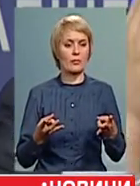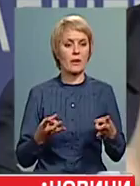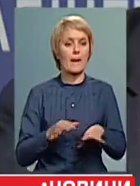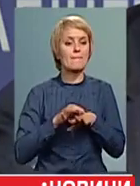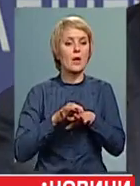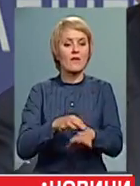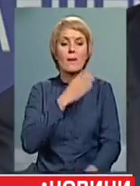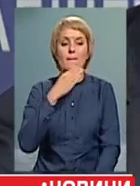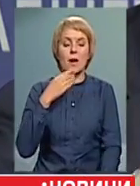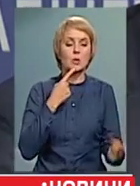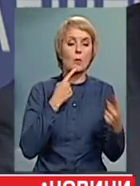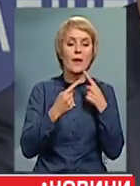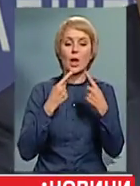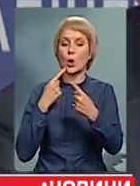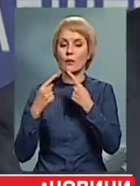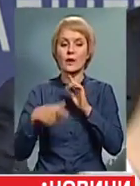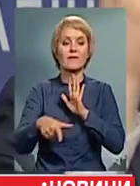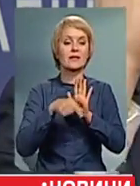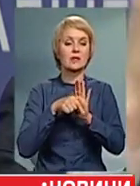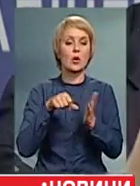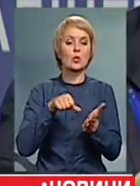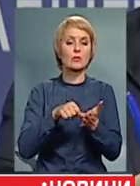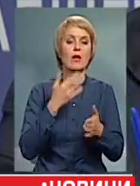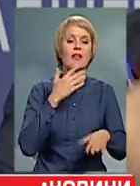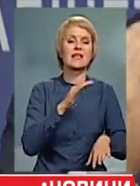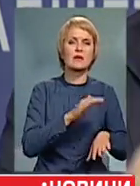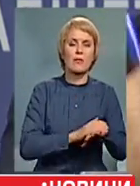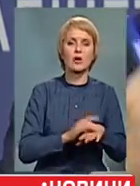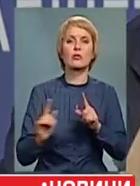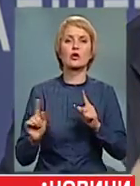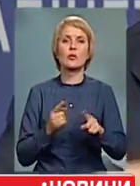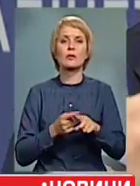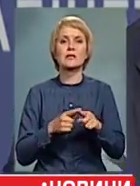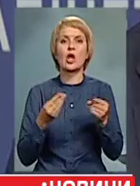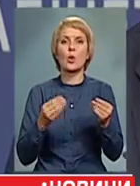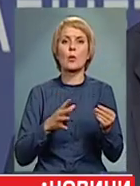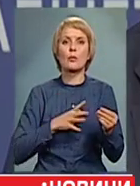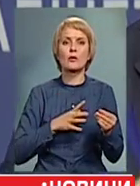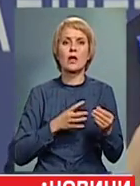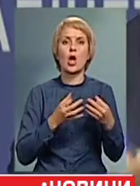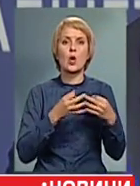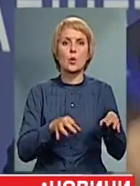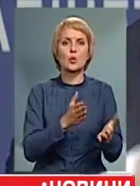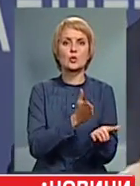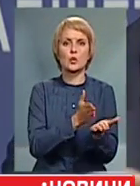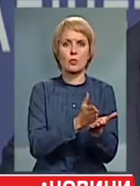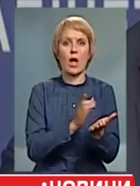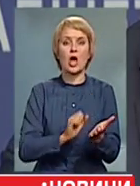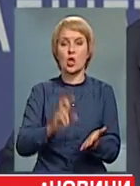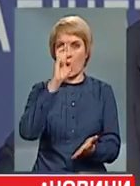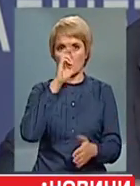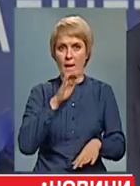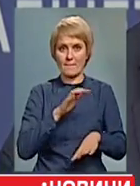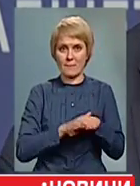Провів масу переговорів із учасниками, з Нацбанком, для того, щоб ці кошти були доступні. А то, що в